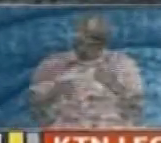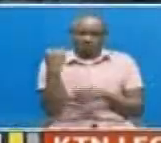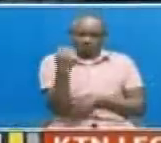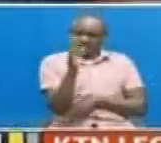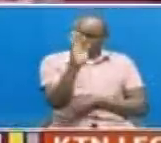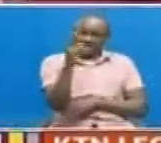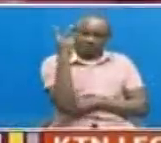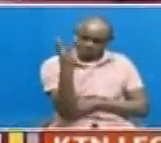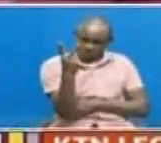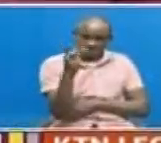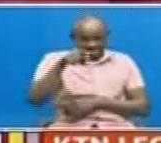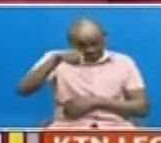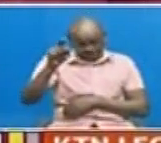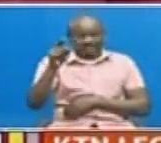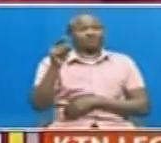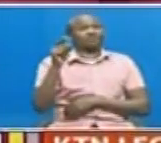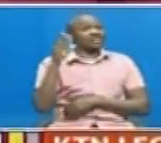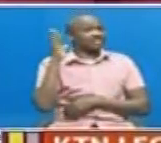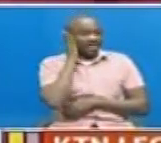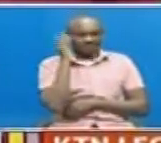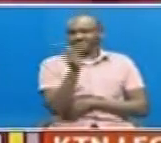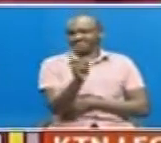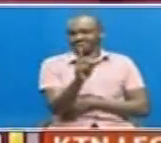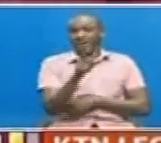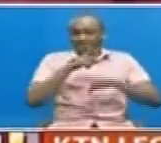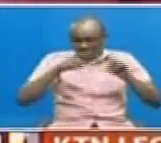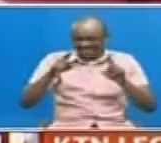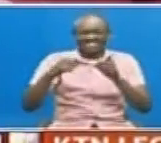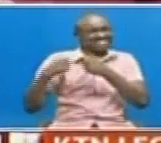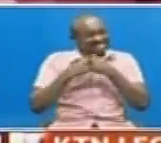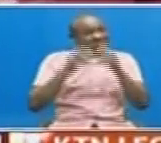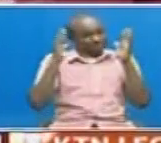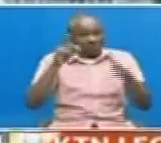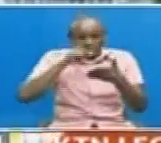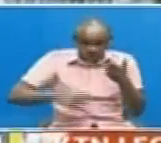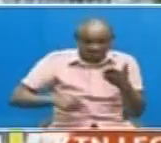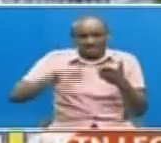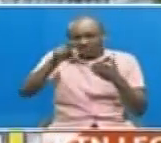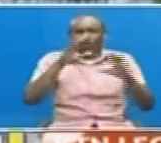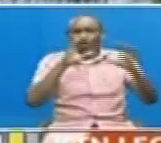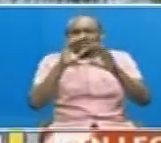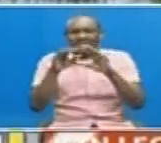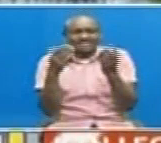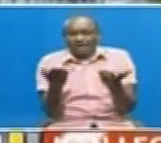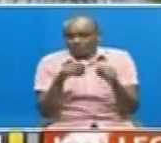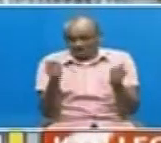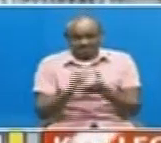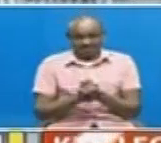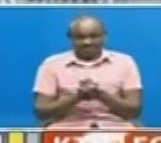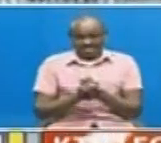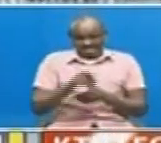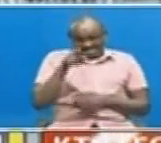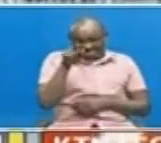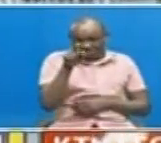wawili walizaliwa bila ulemavu wowote. Ila kinachomtatiza ni kuangeweza kuwasiliana nao vyema.